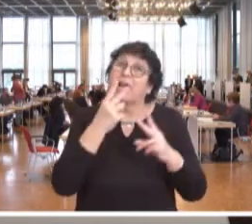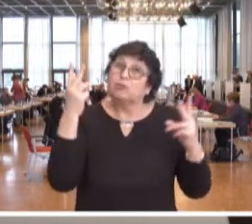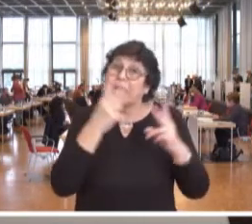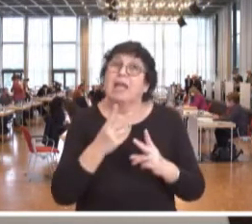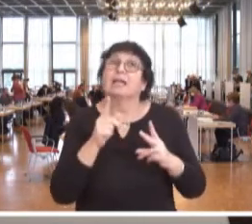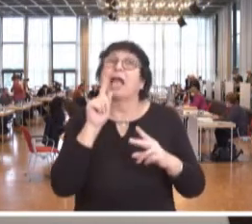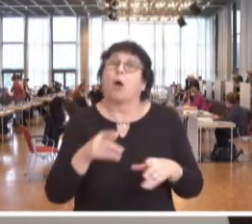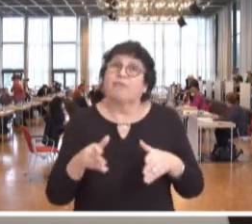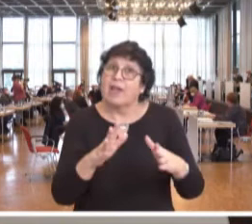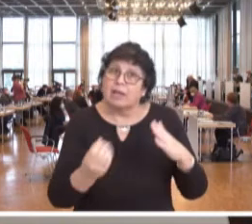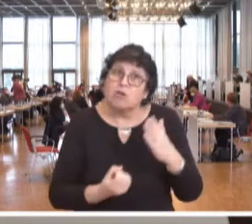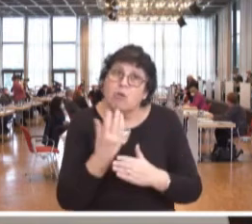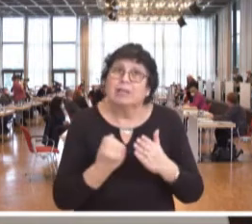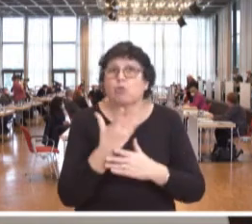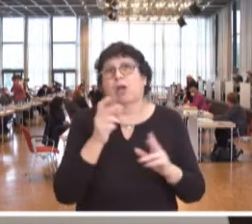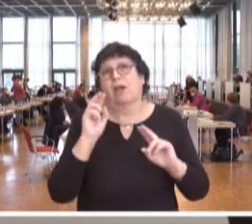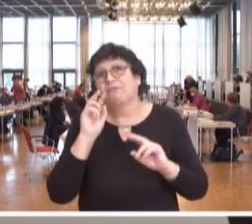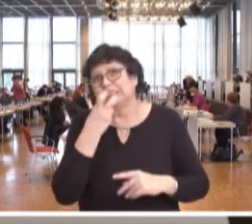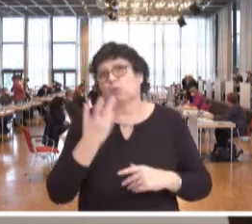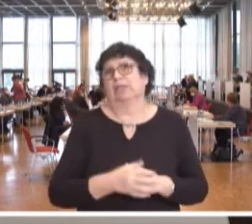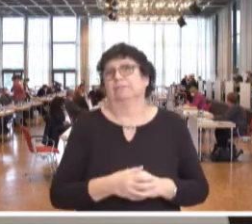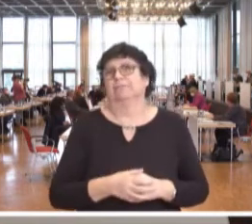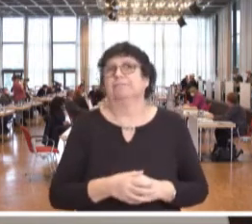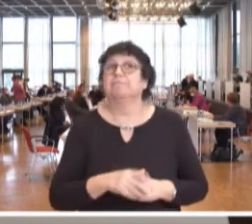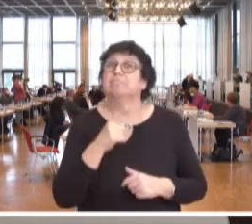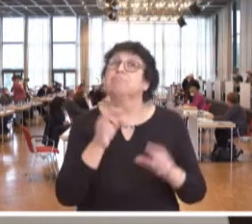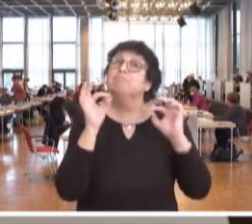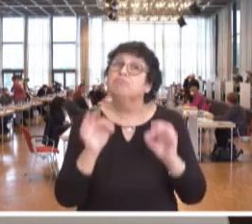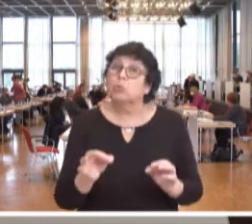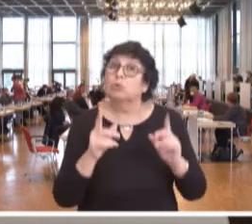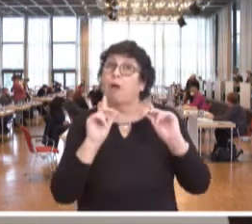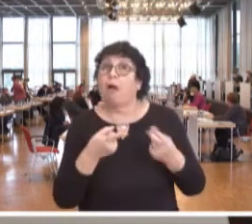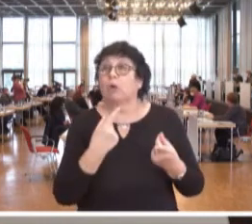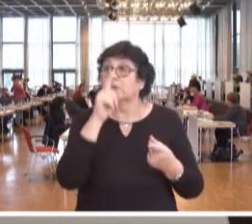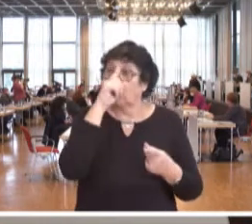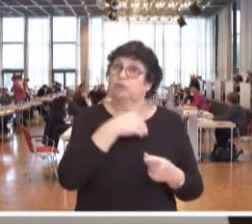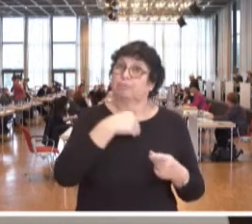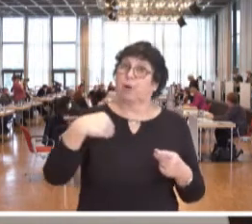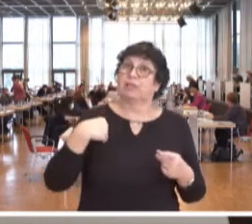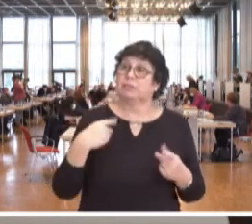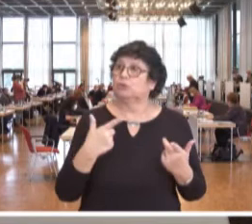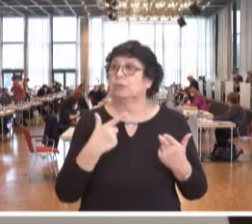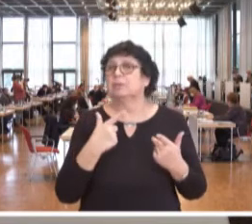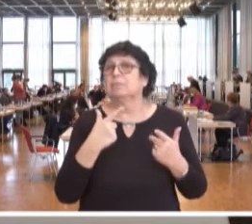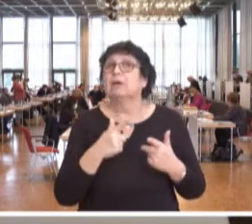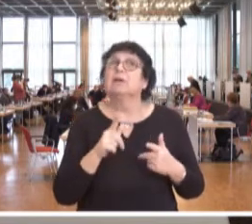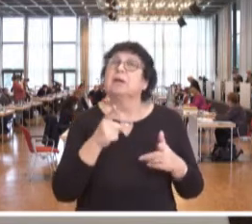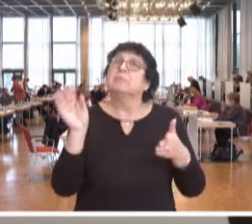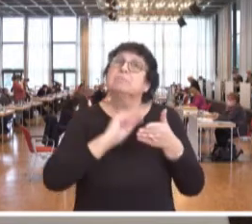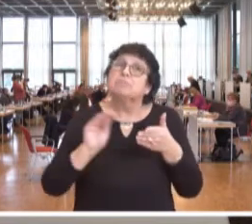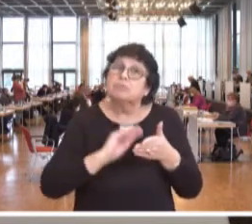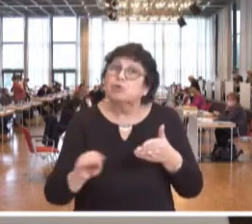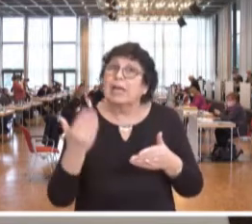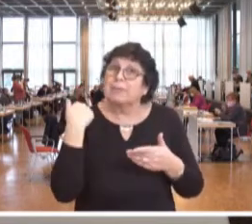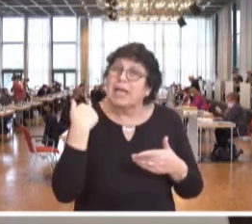Kultur zu versuchen. Es ist gut, dass unter anderem hier die deutsch-polnische Aussöhnung angesprochen